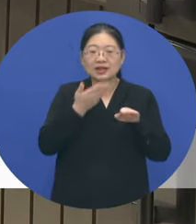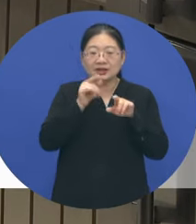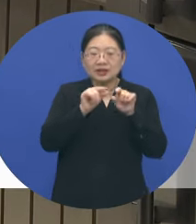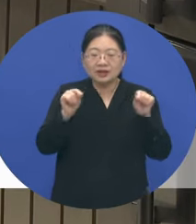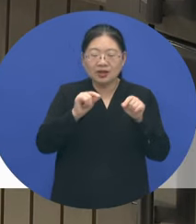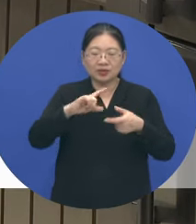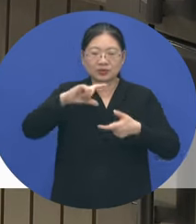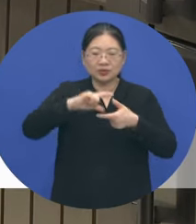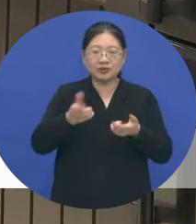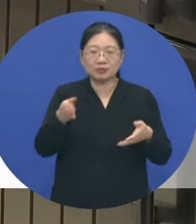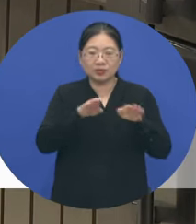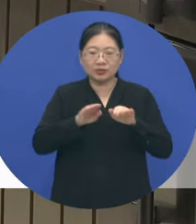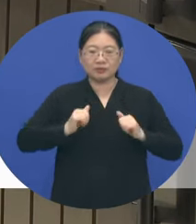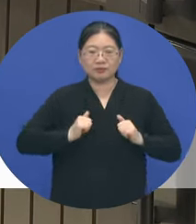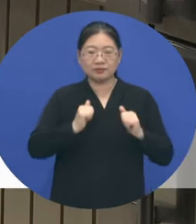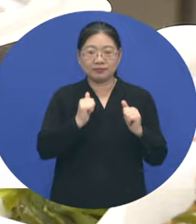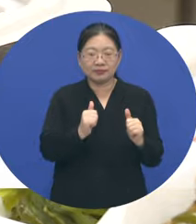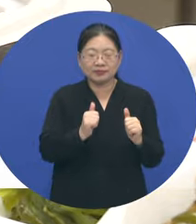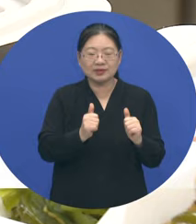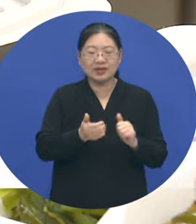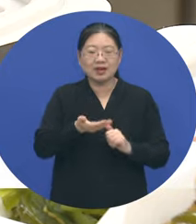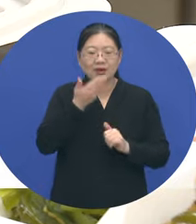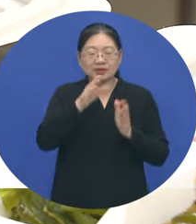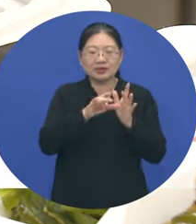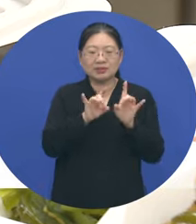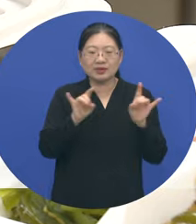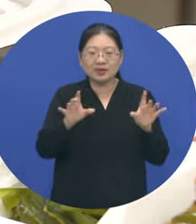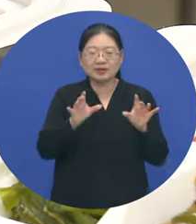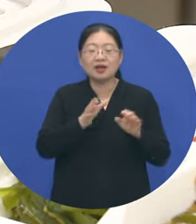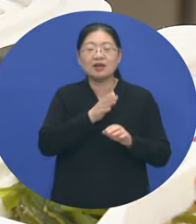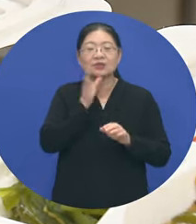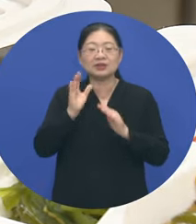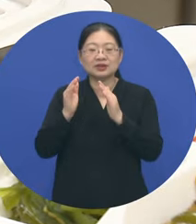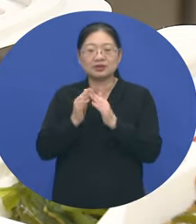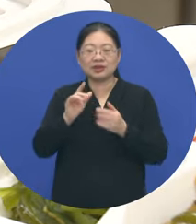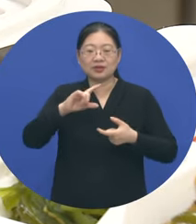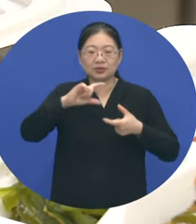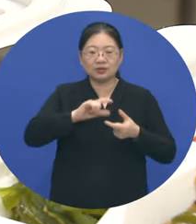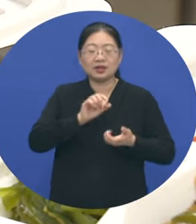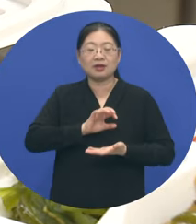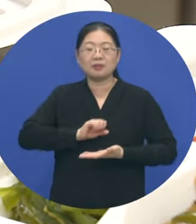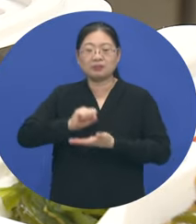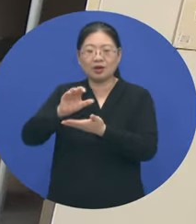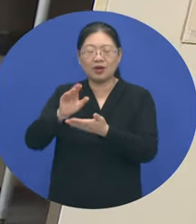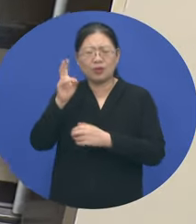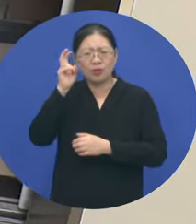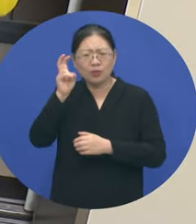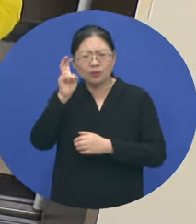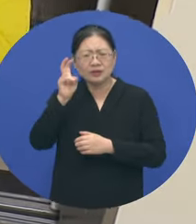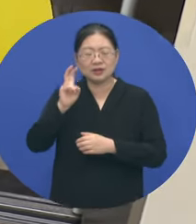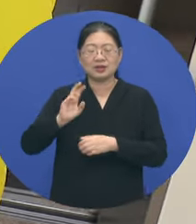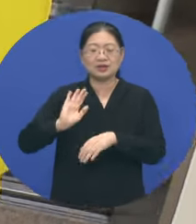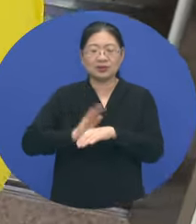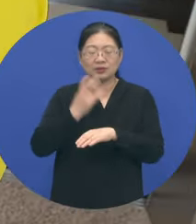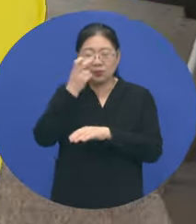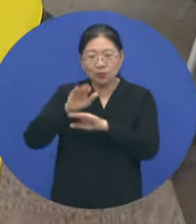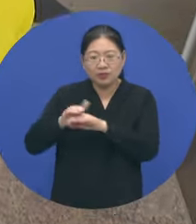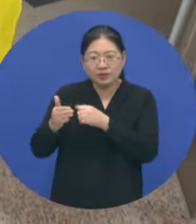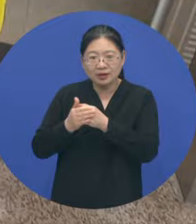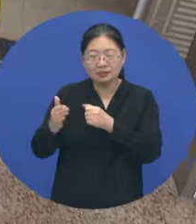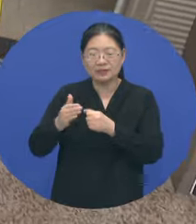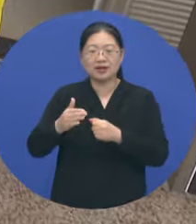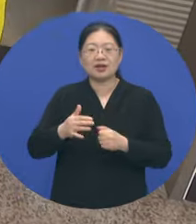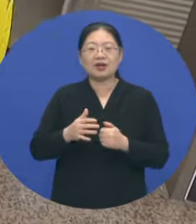식단으로 도시락 포장이 한창입니다 끼니마다 어르신 댁으로 도시락을 배달하고 혹시나 잘못된 보관으로 탈인 아지